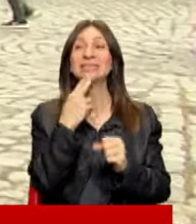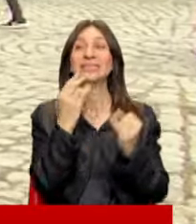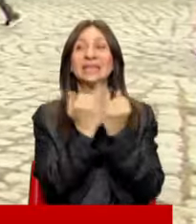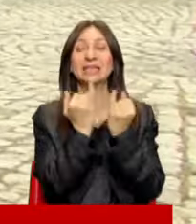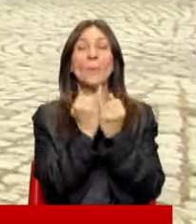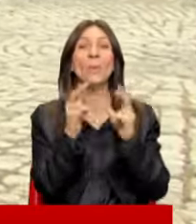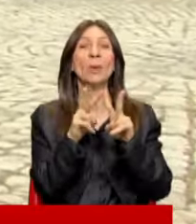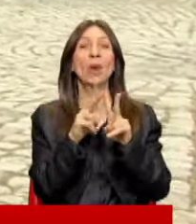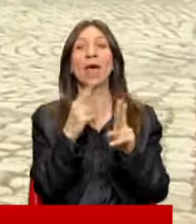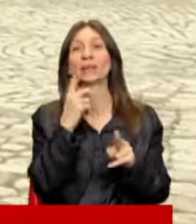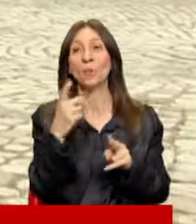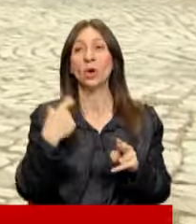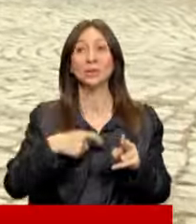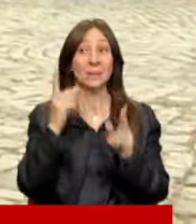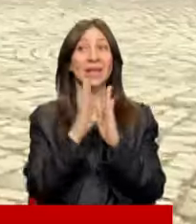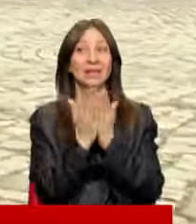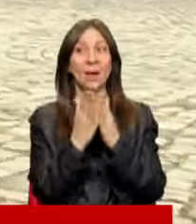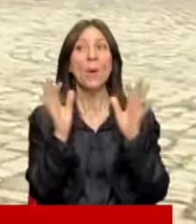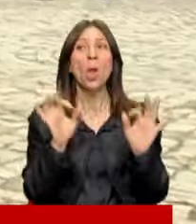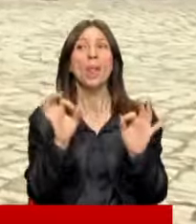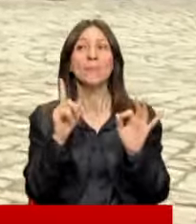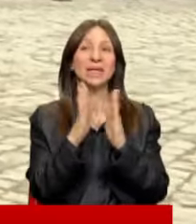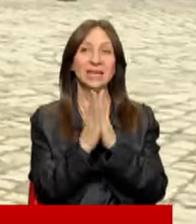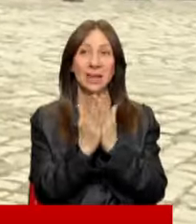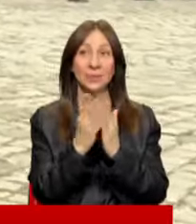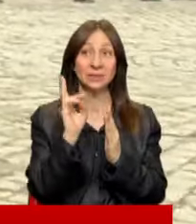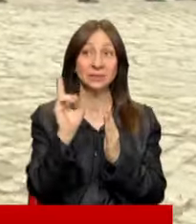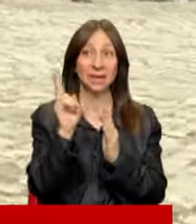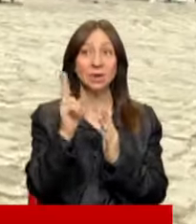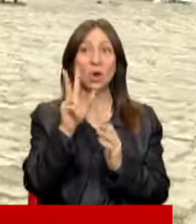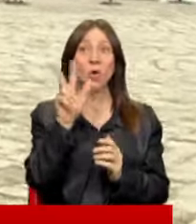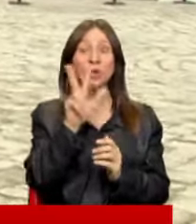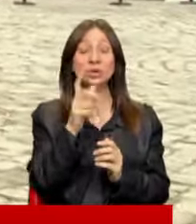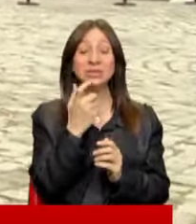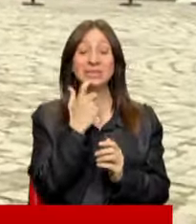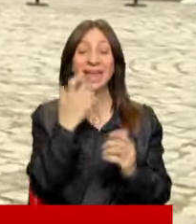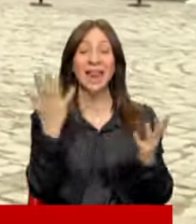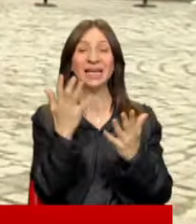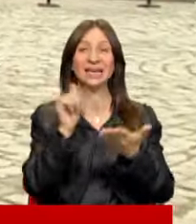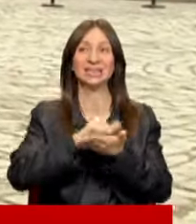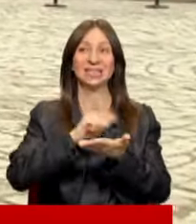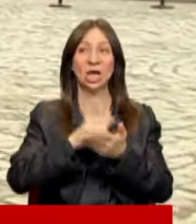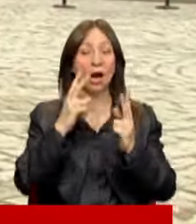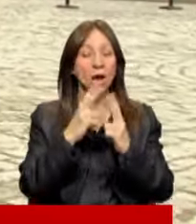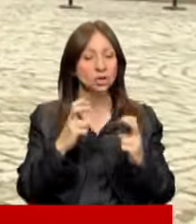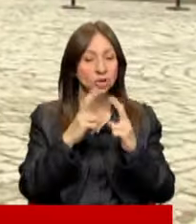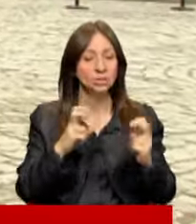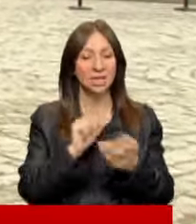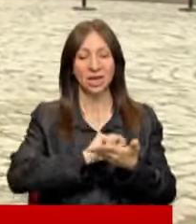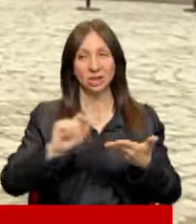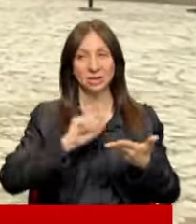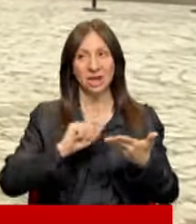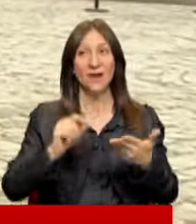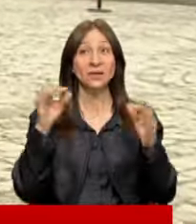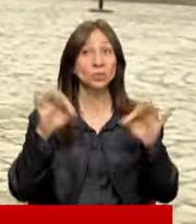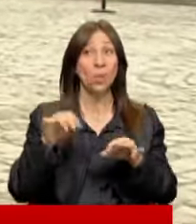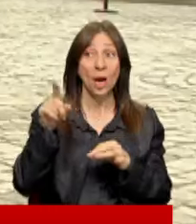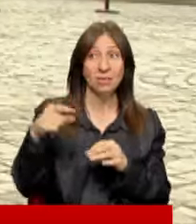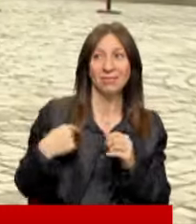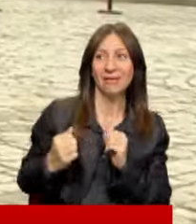Makbule Hanım. Özel bir kitap, önemli bir kitap. Kendisi 30 senelik gazeteci, araştırmacı, yazar ve şu